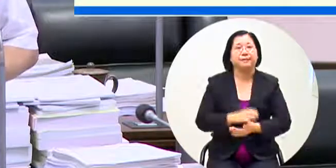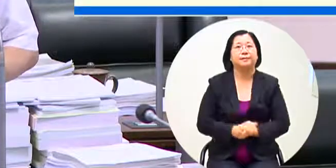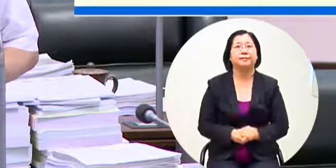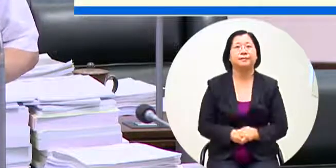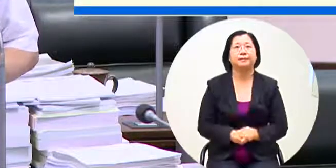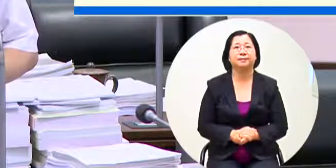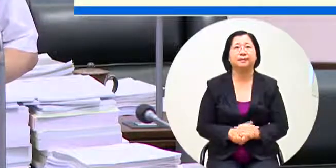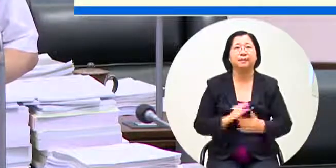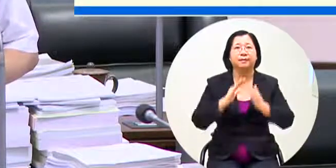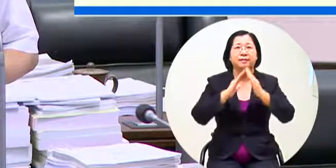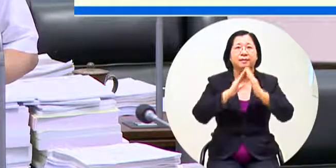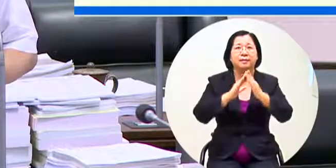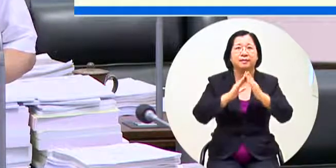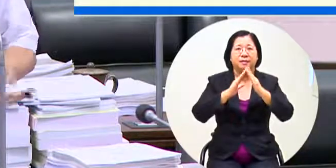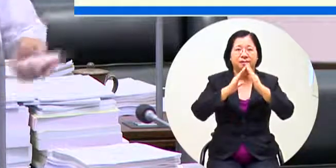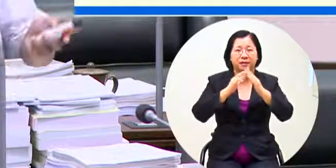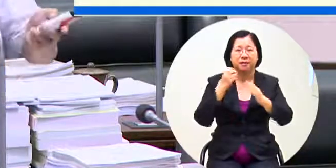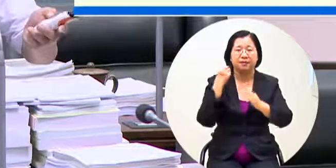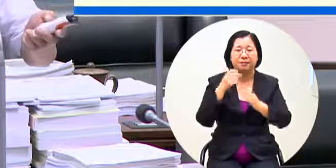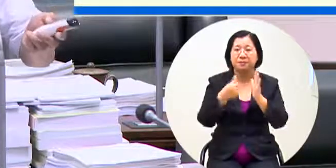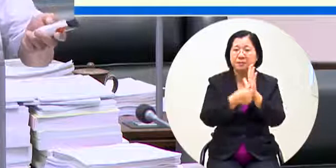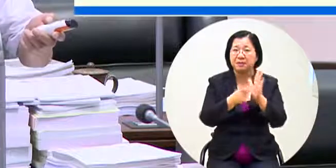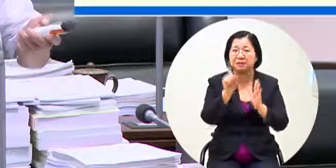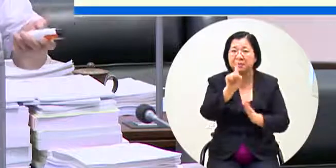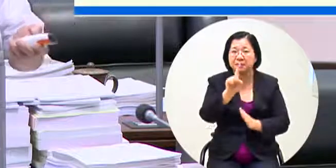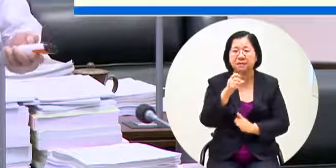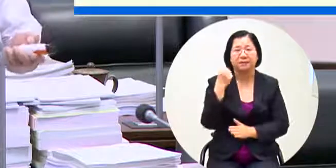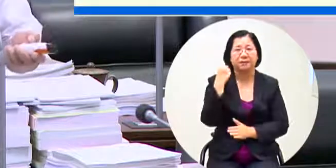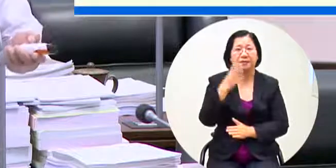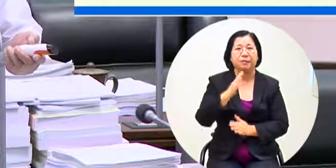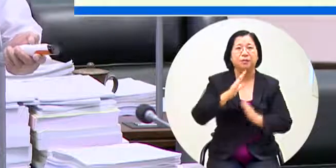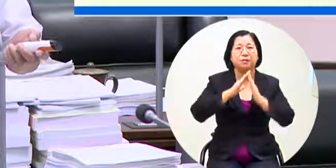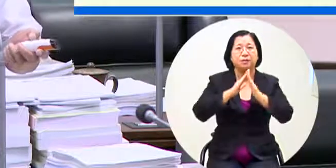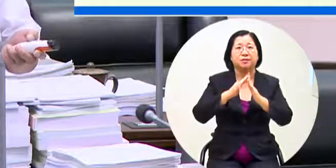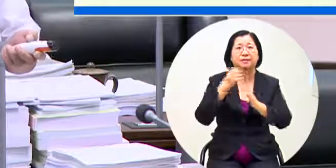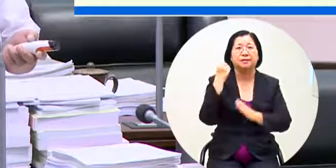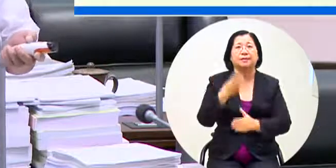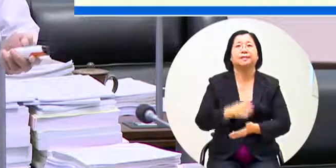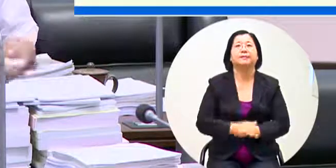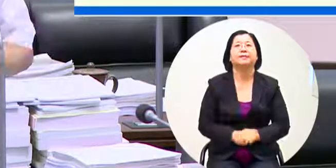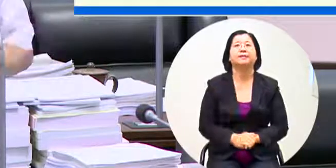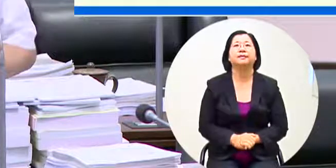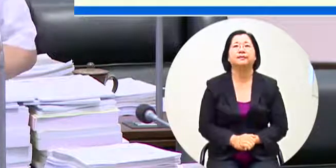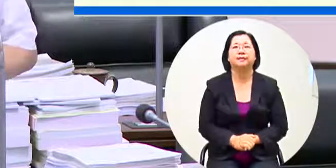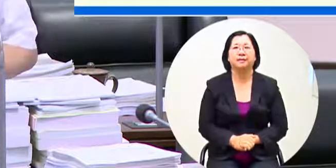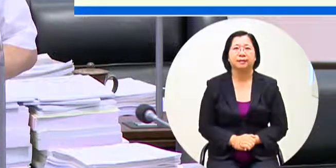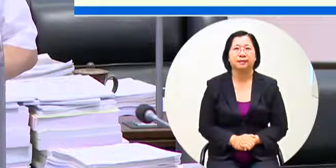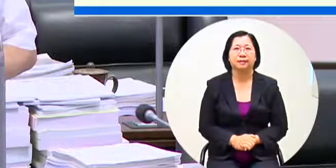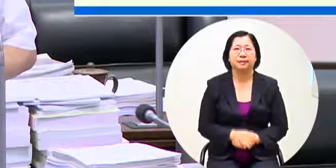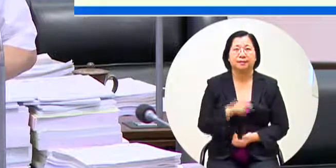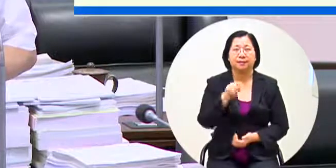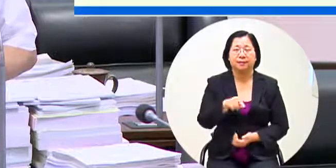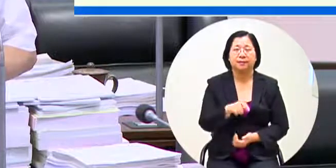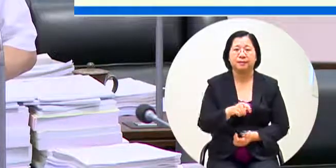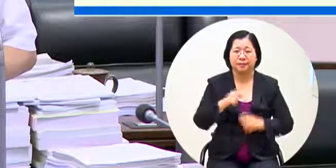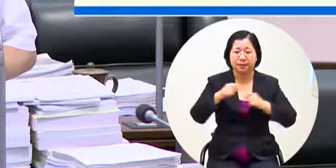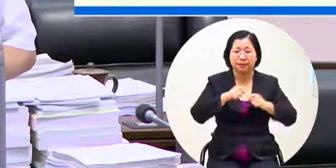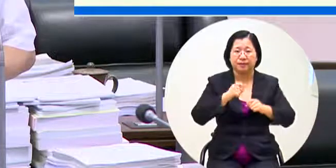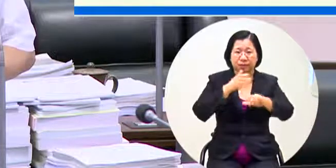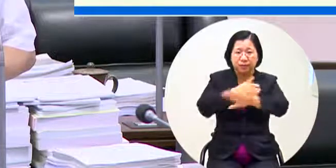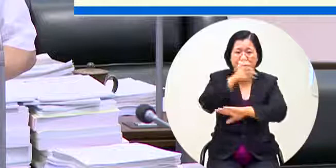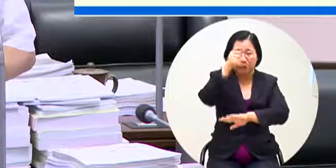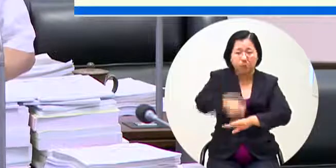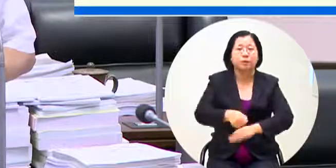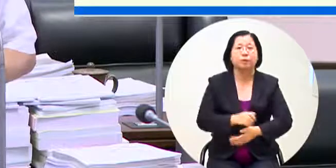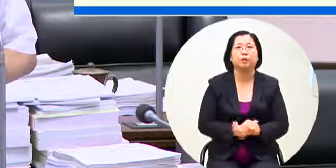我想啊，伊即个啦有通过吼，有通过未来是啊，因公